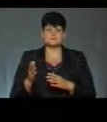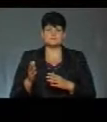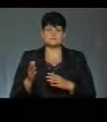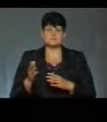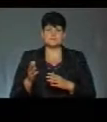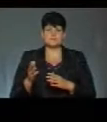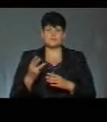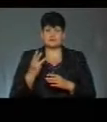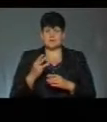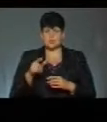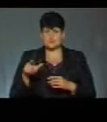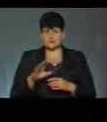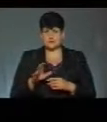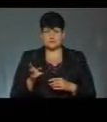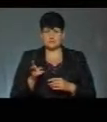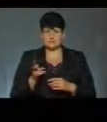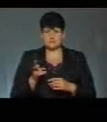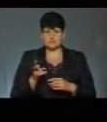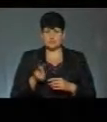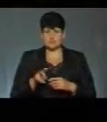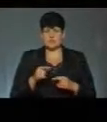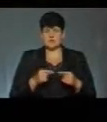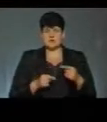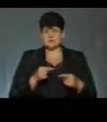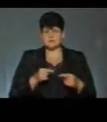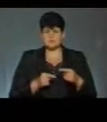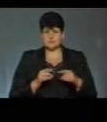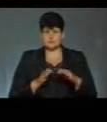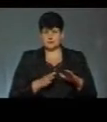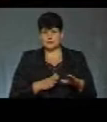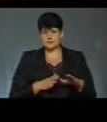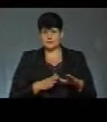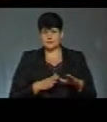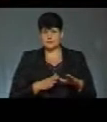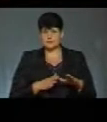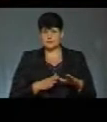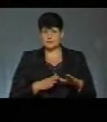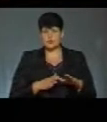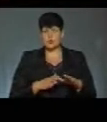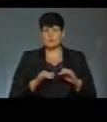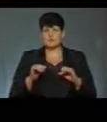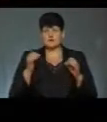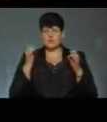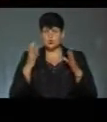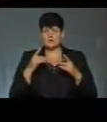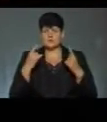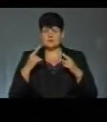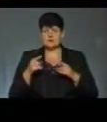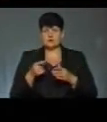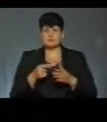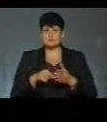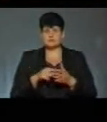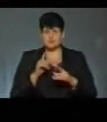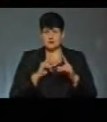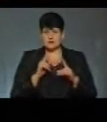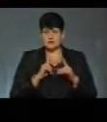третіх осіб, які не заявляють самостійних вимог на предмет спору, на стороні відповідача управління культури і мистецтв Тернопільської міської ради, комунальне